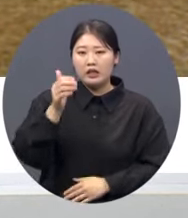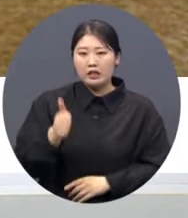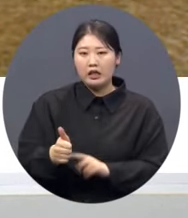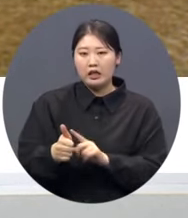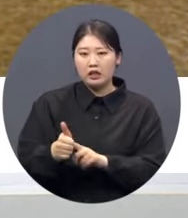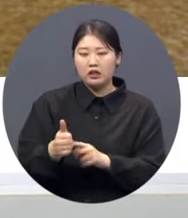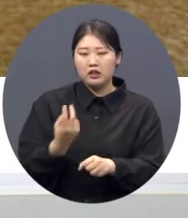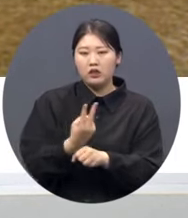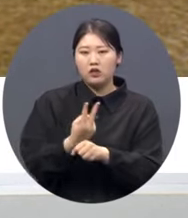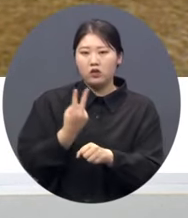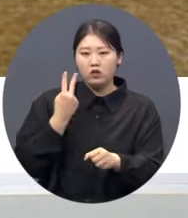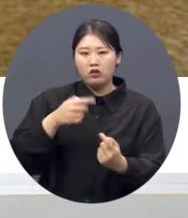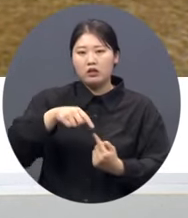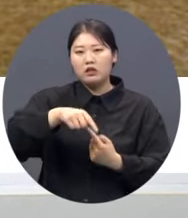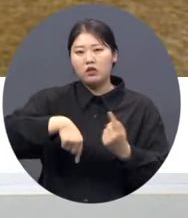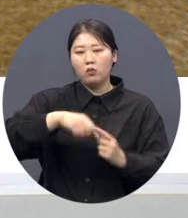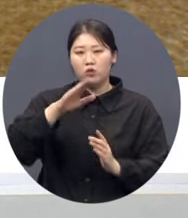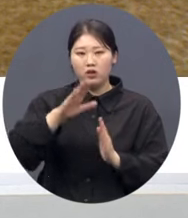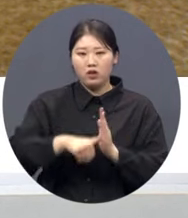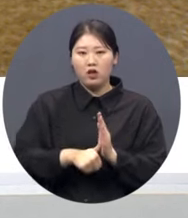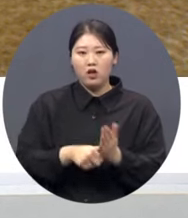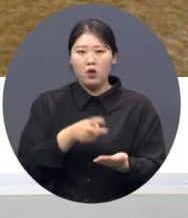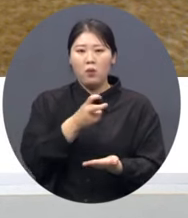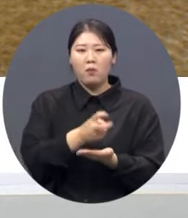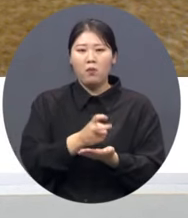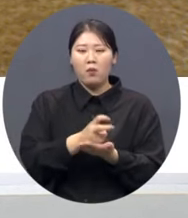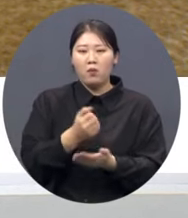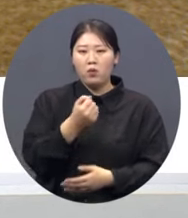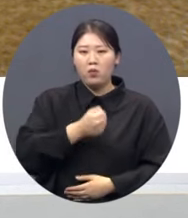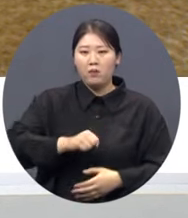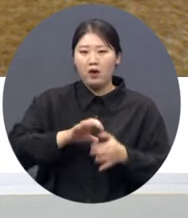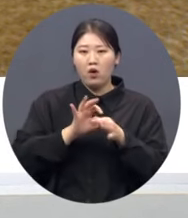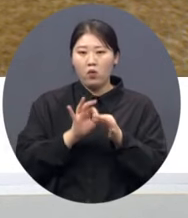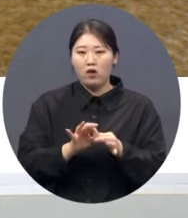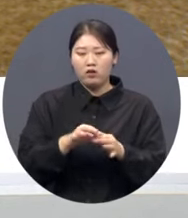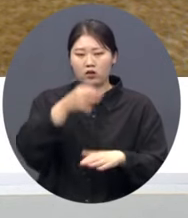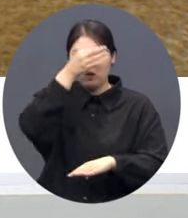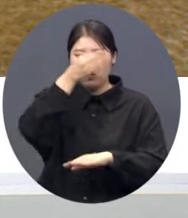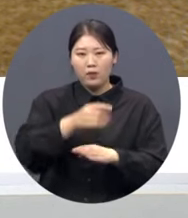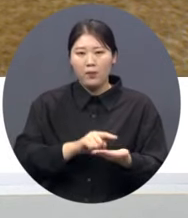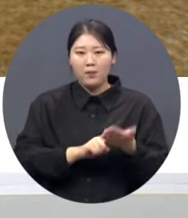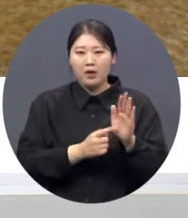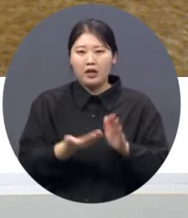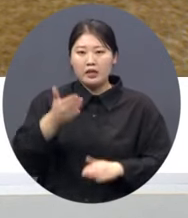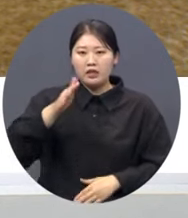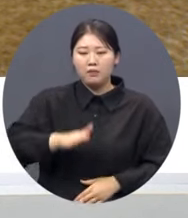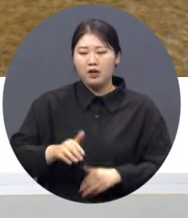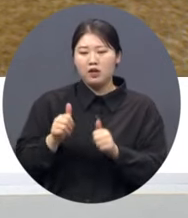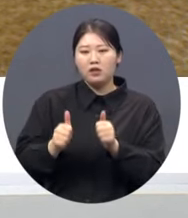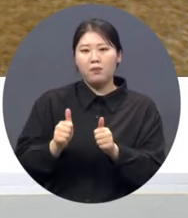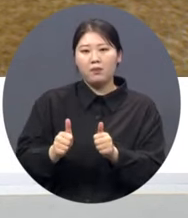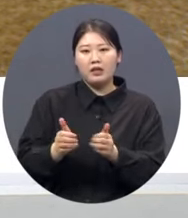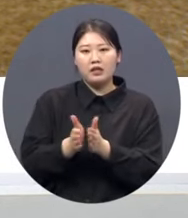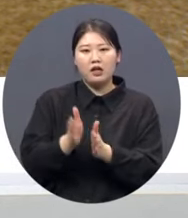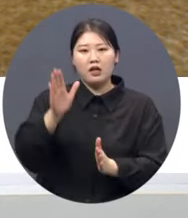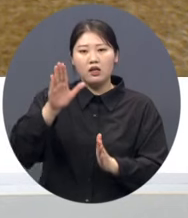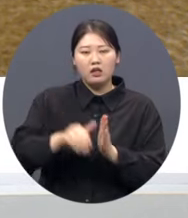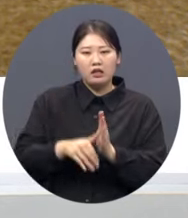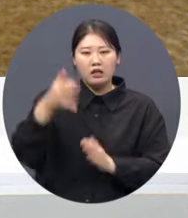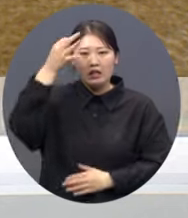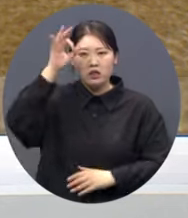인사 청문회에서는 농지법 위반 논란에 대해 사과 있었지만 재판에서는 혐의를 전면